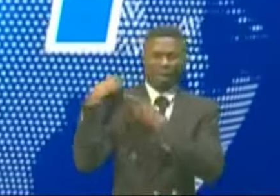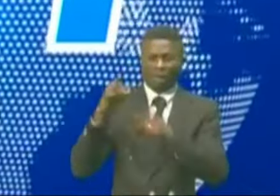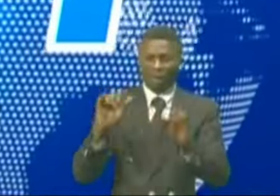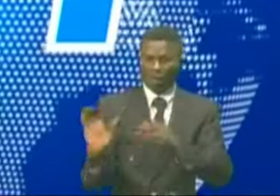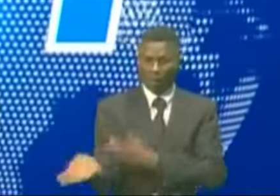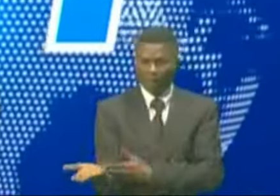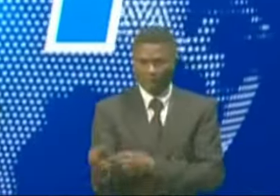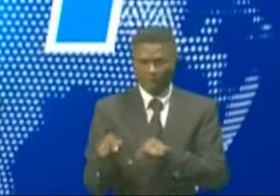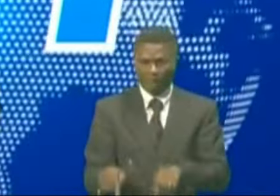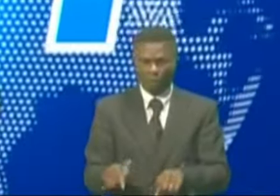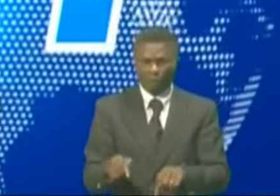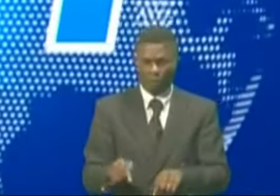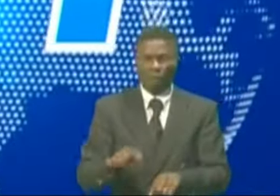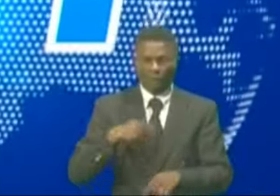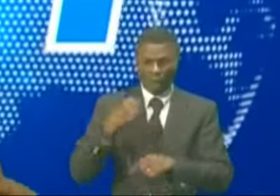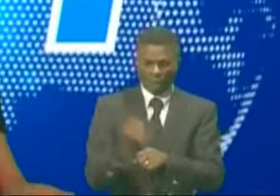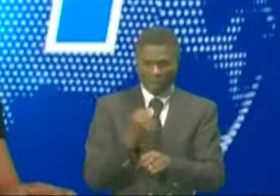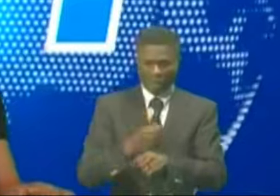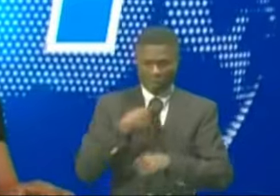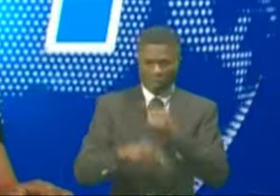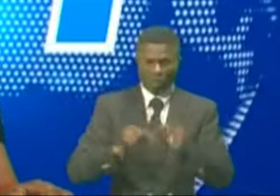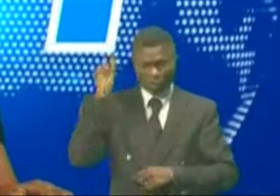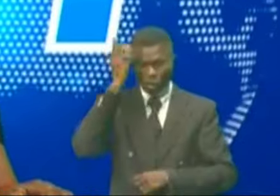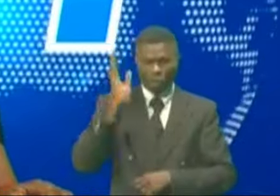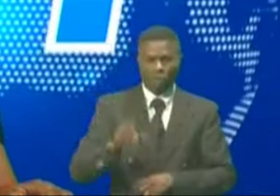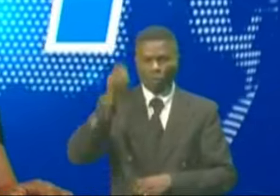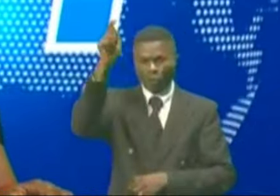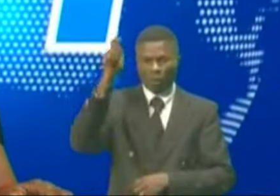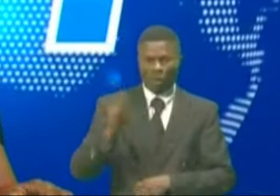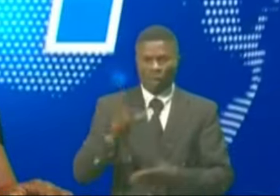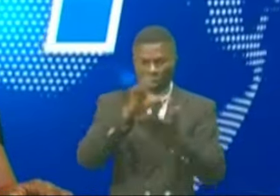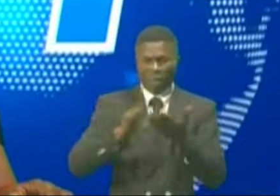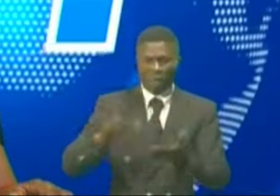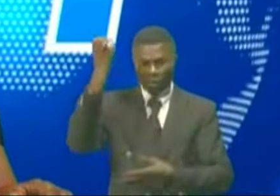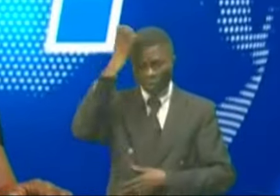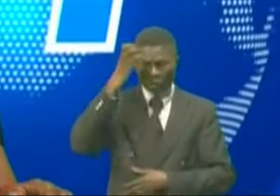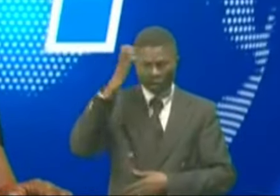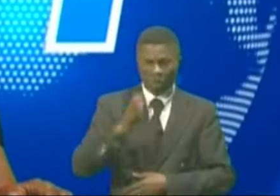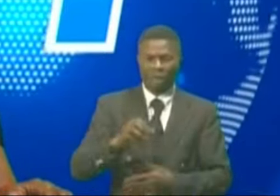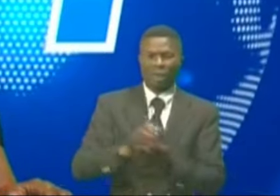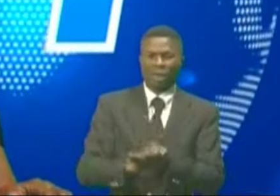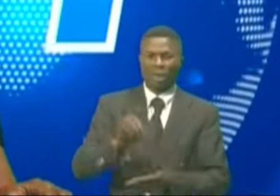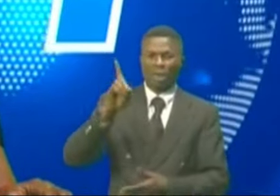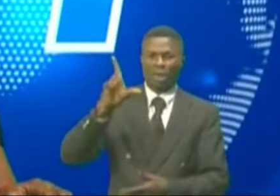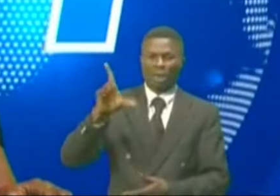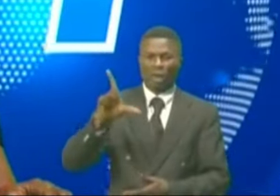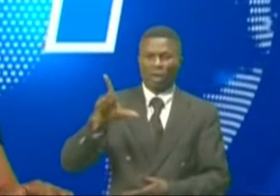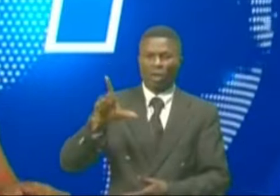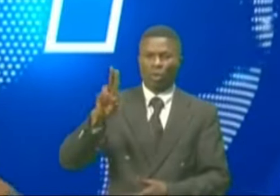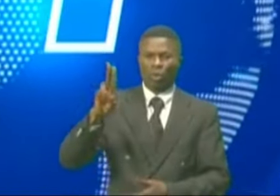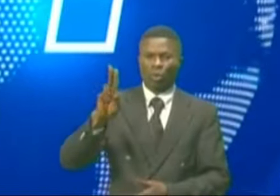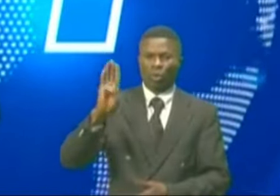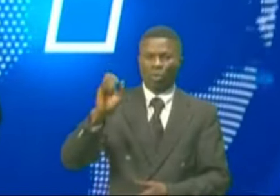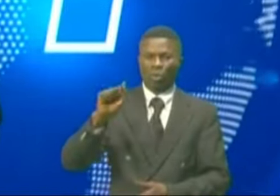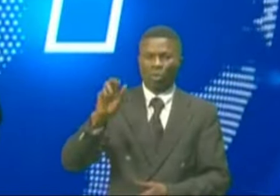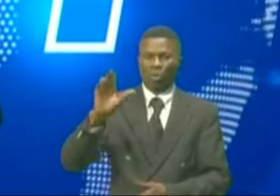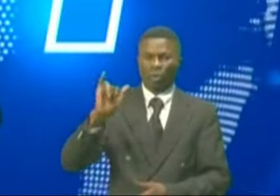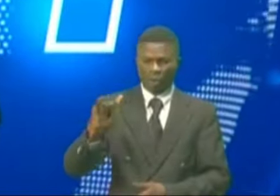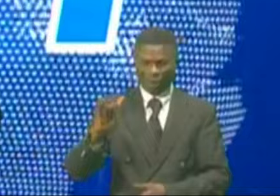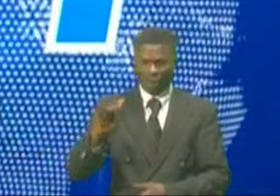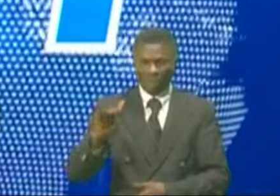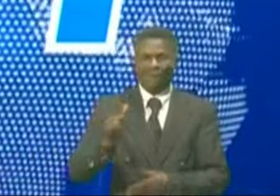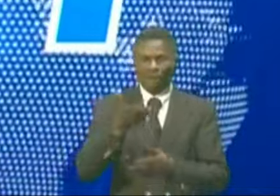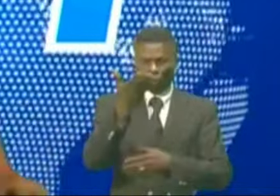matin. Travaux lancés par le gouverneur militaire, le lieutenant général Johnny Luboya Kanchama, Junior Sélémane de la RTNC Bounia, a signé